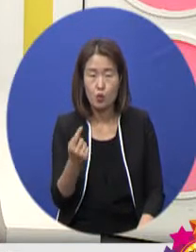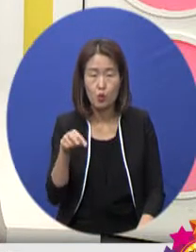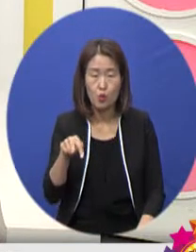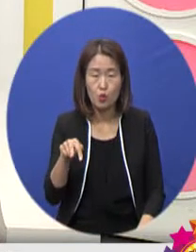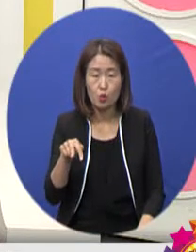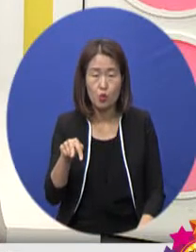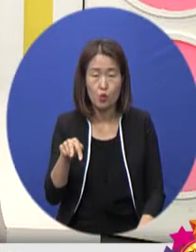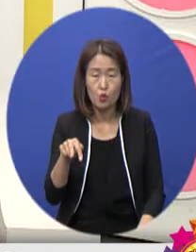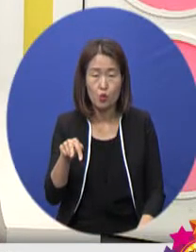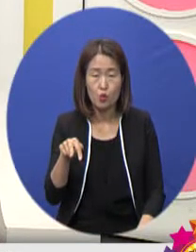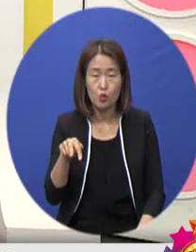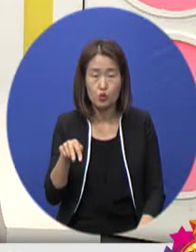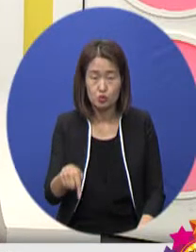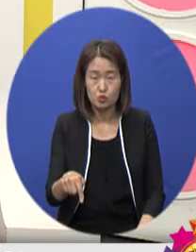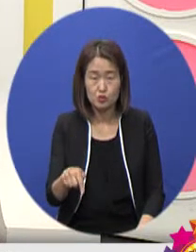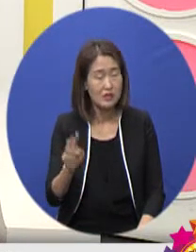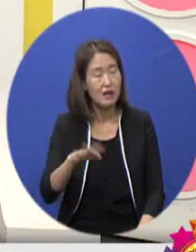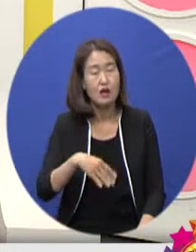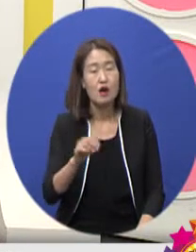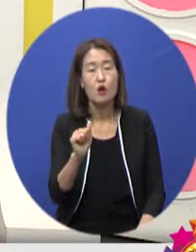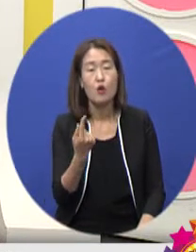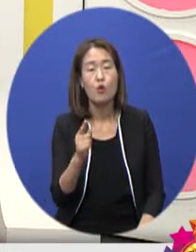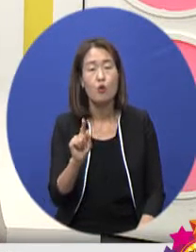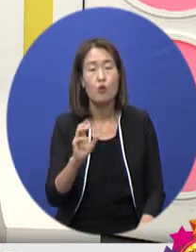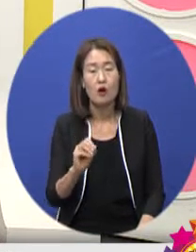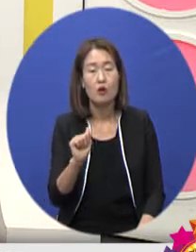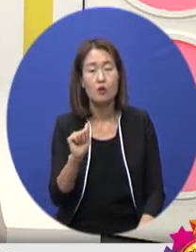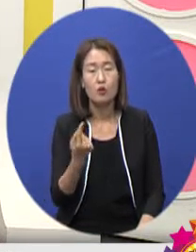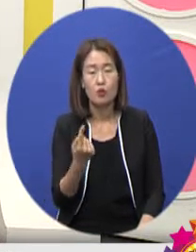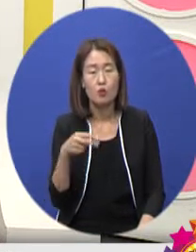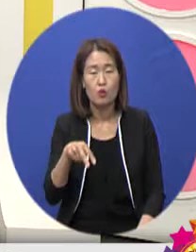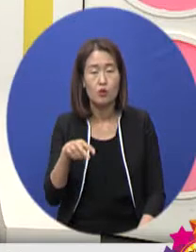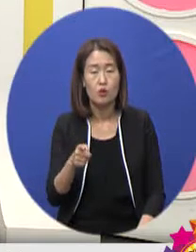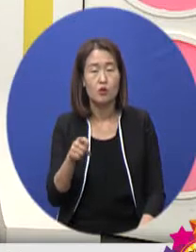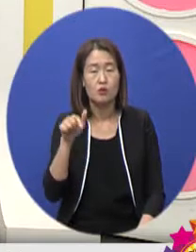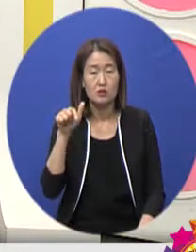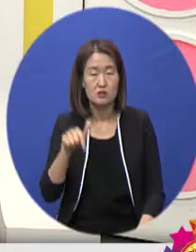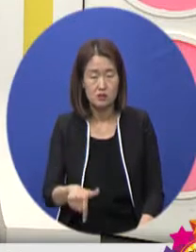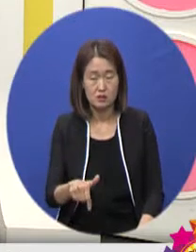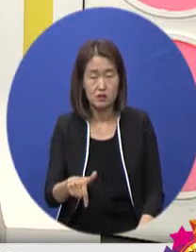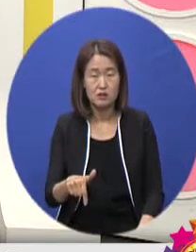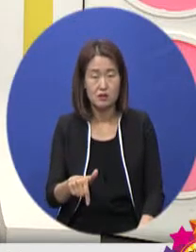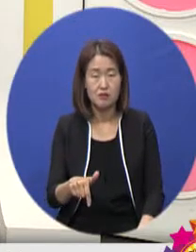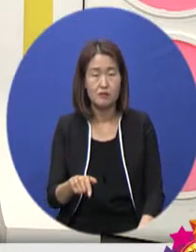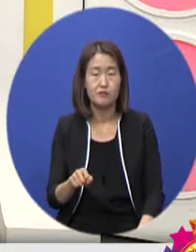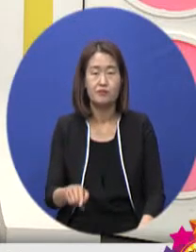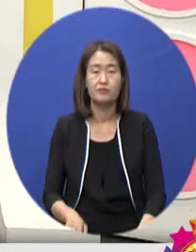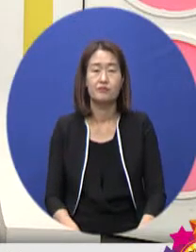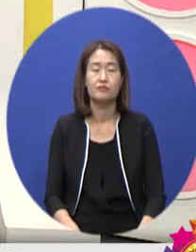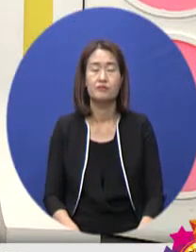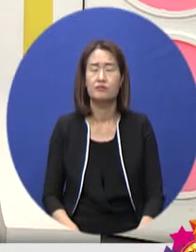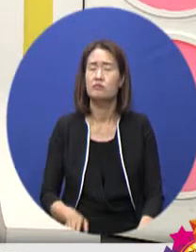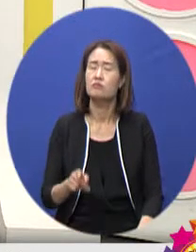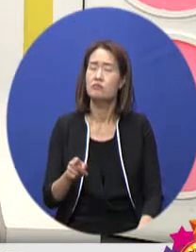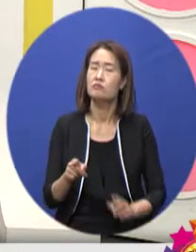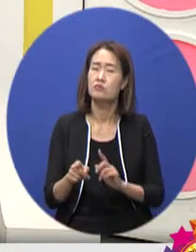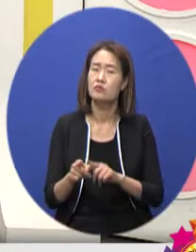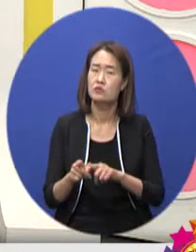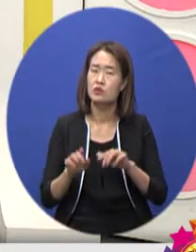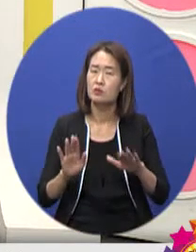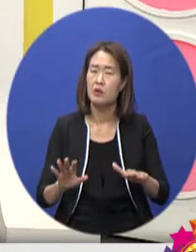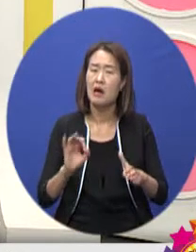황호숙. 황호석. 황호석자. 네. 민사병이었었는데 네. 그 양반이